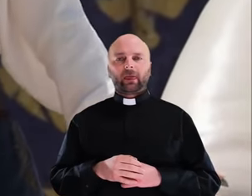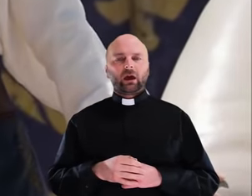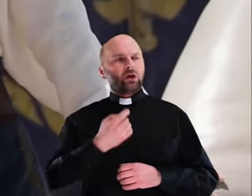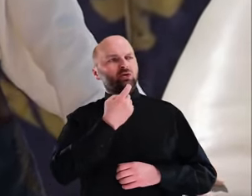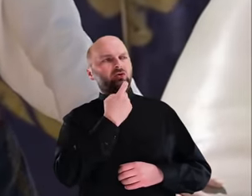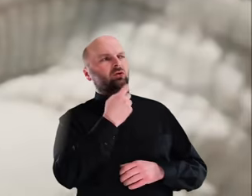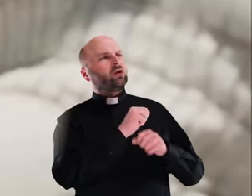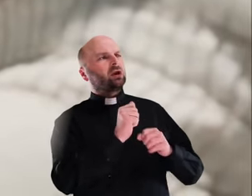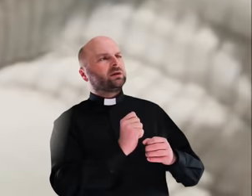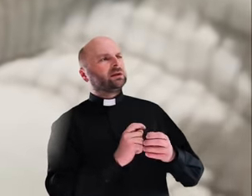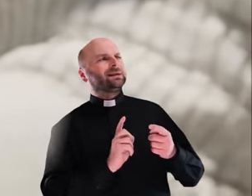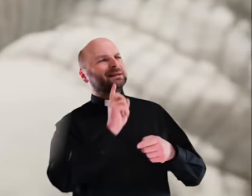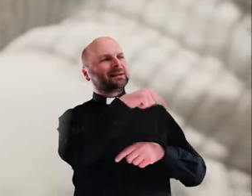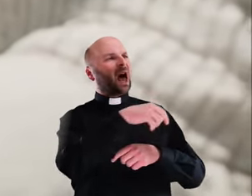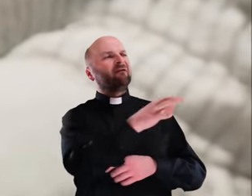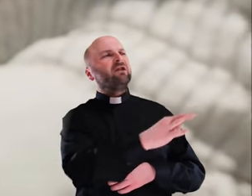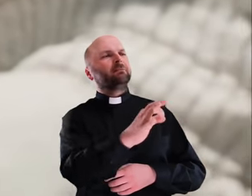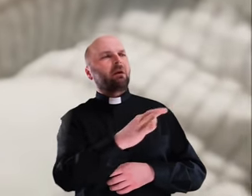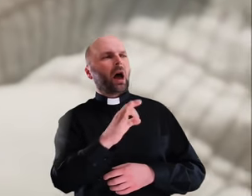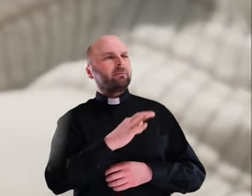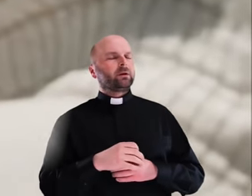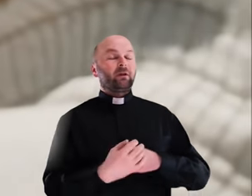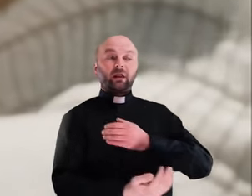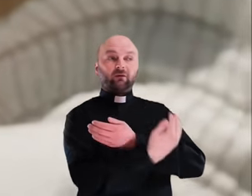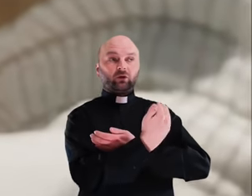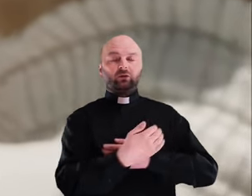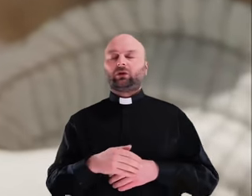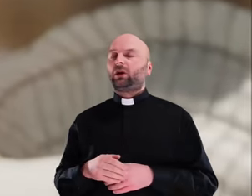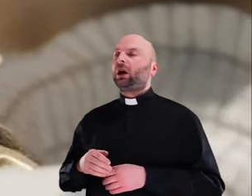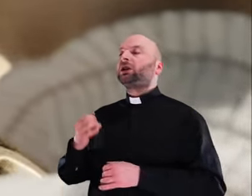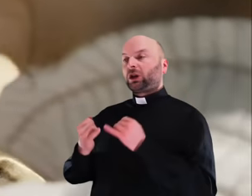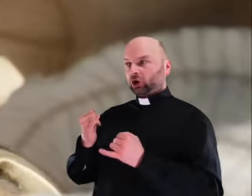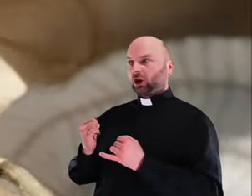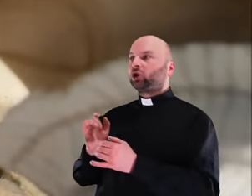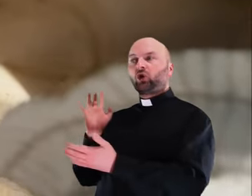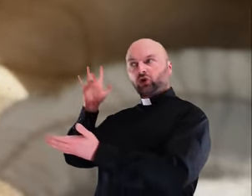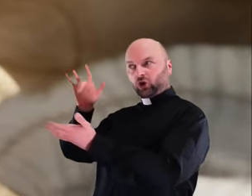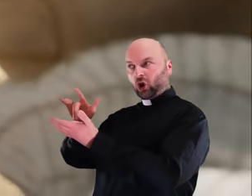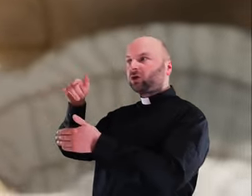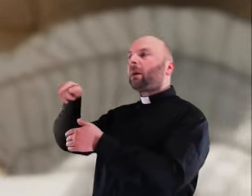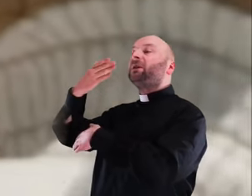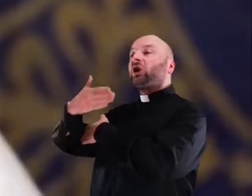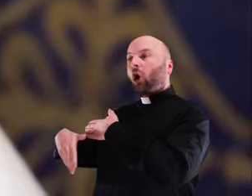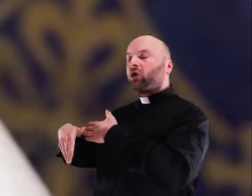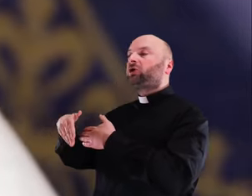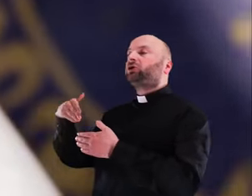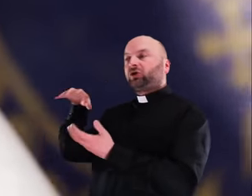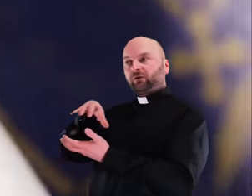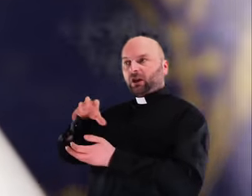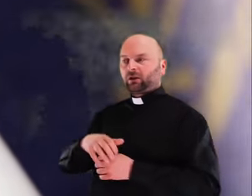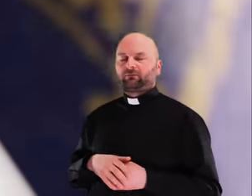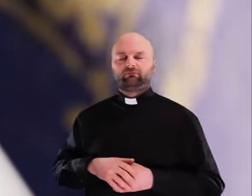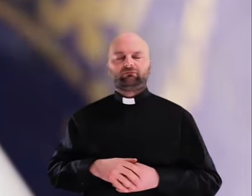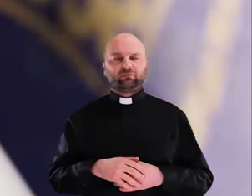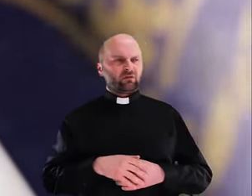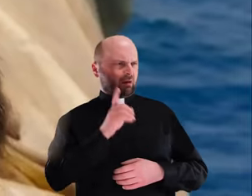na wschodzie za wyspami? Ludzie mówią, że jeśli płynąć wciąż na wschód, dotrze się na kraniec świata, do krainy Aslana. I naprawdę